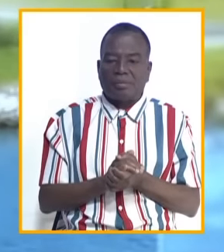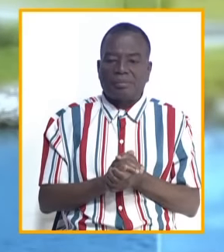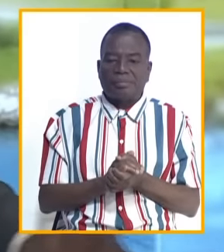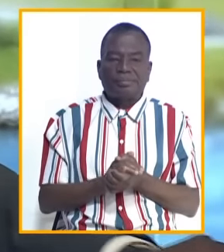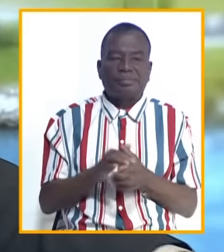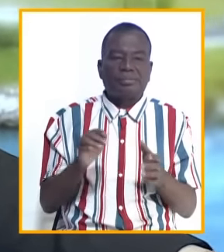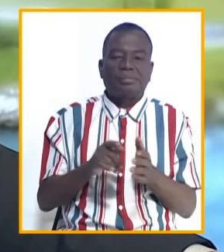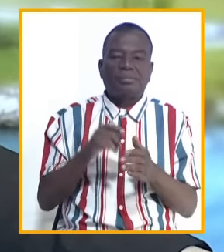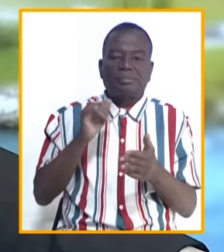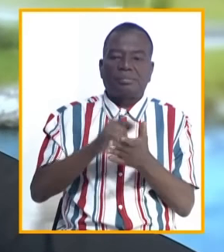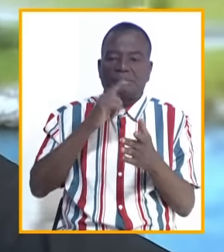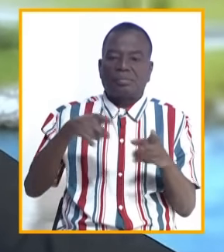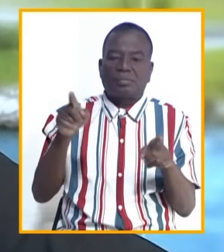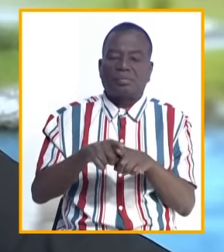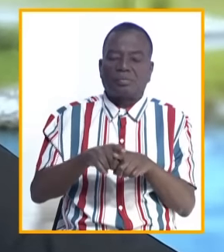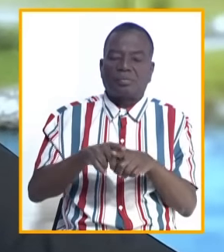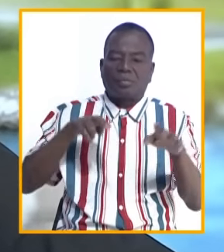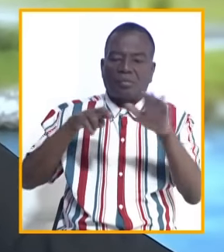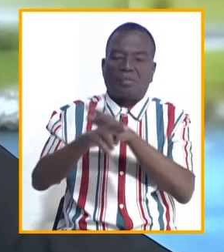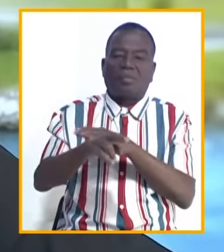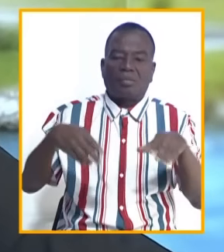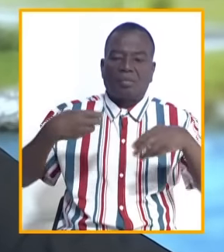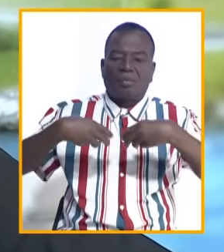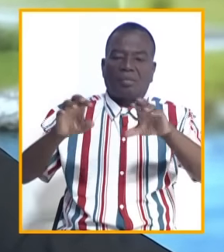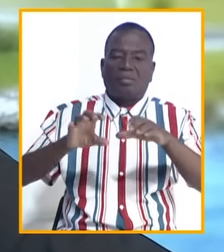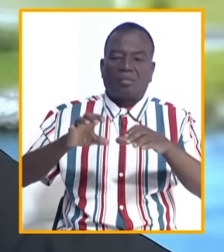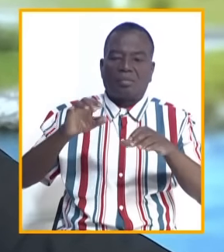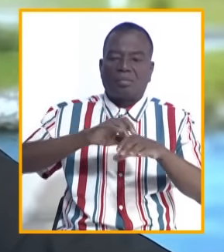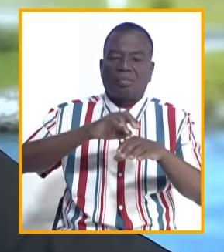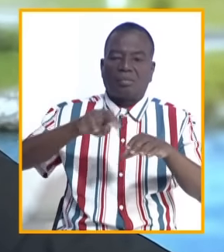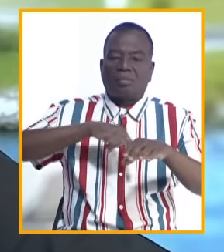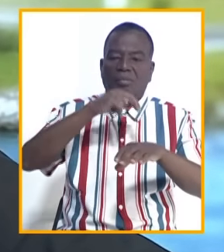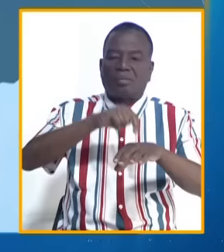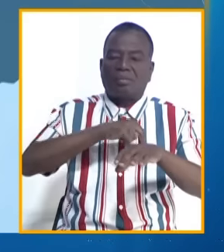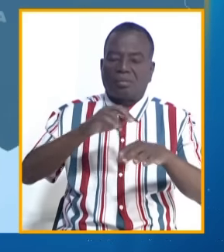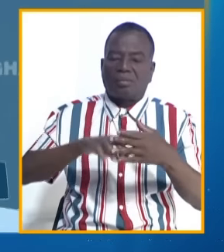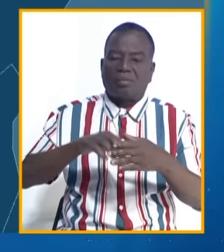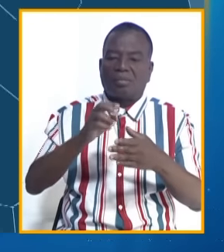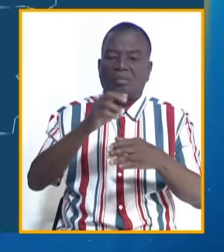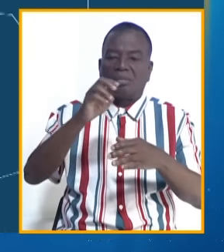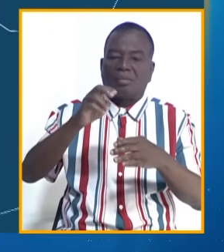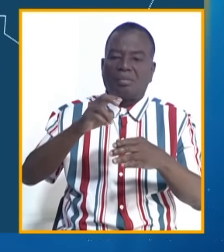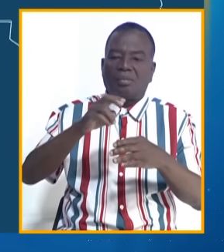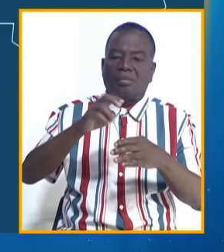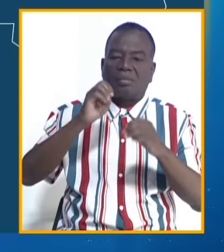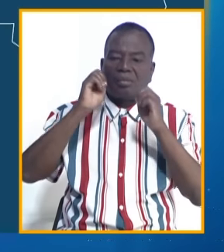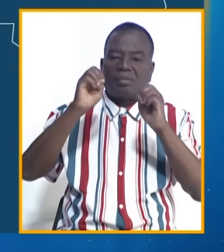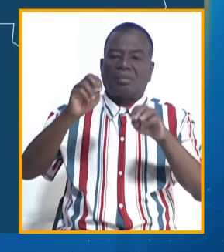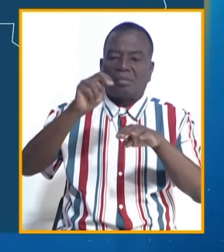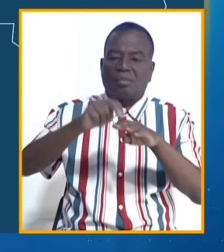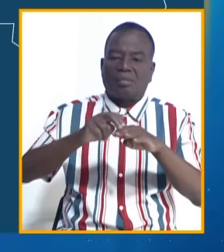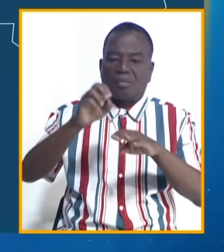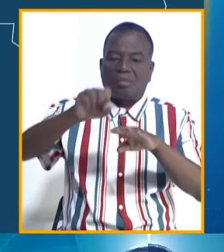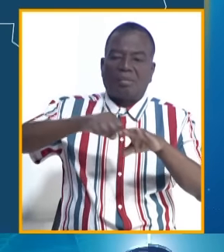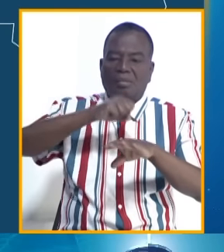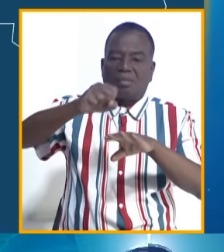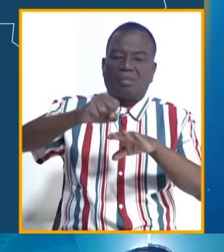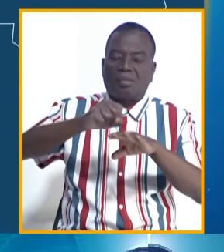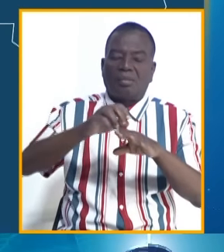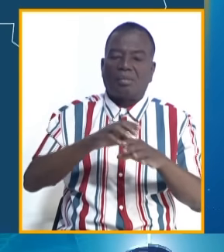Et c'est aussi la rentrée des classes au niveau de l'enseignement supérieur. À Korogo, seulement à une cinquantaine de kilomètres de